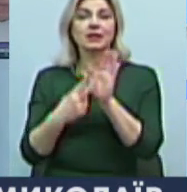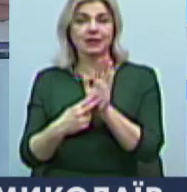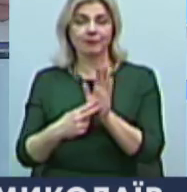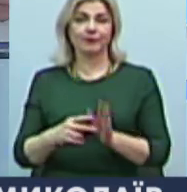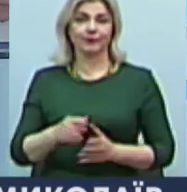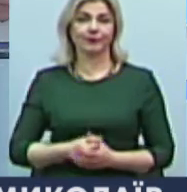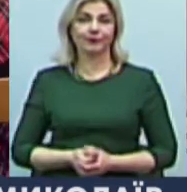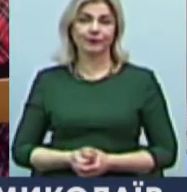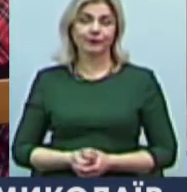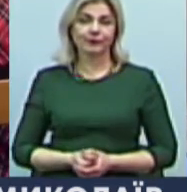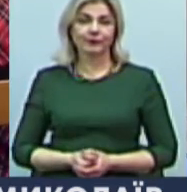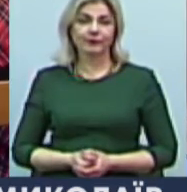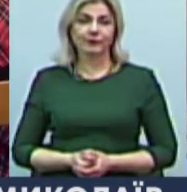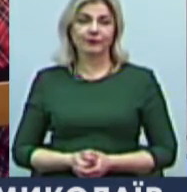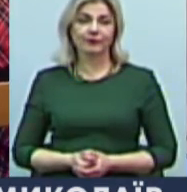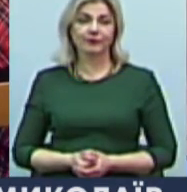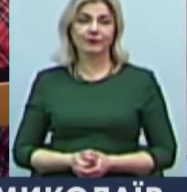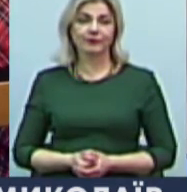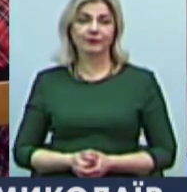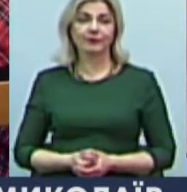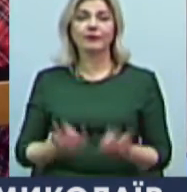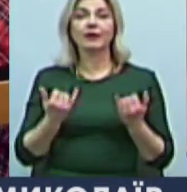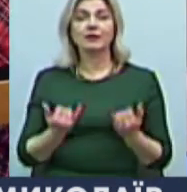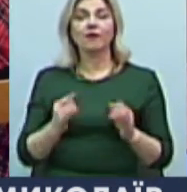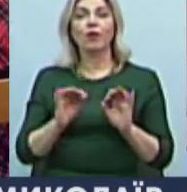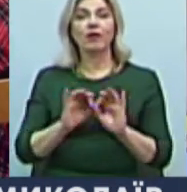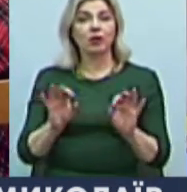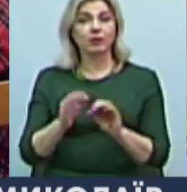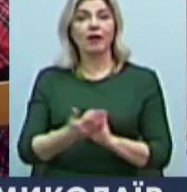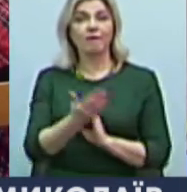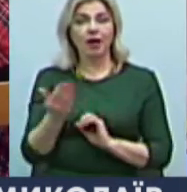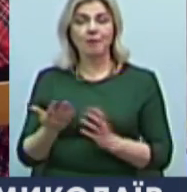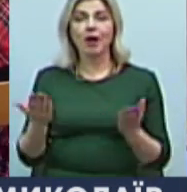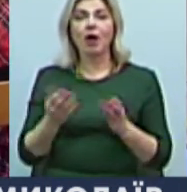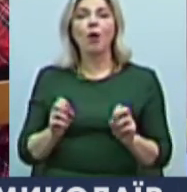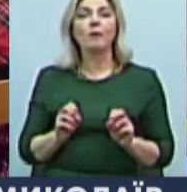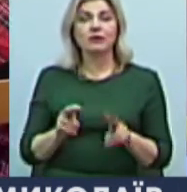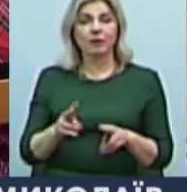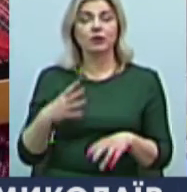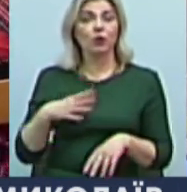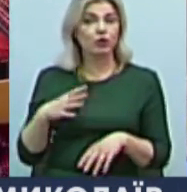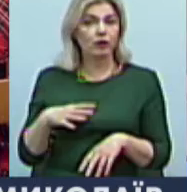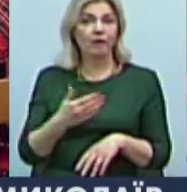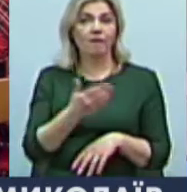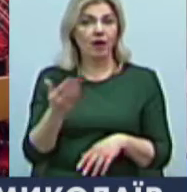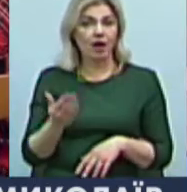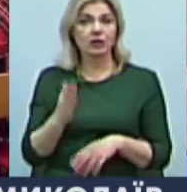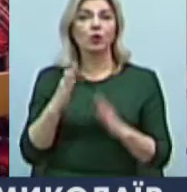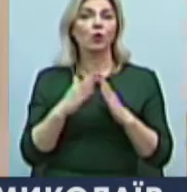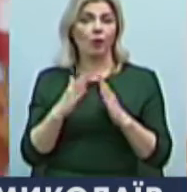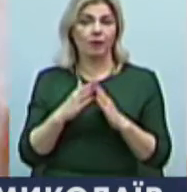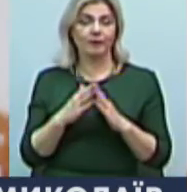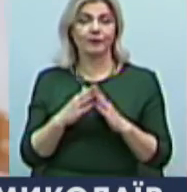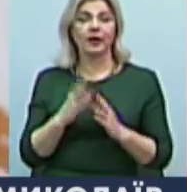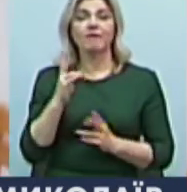«Сонечко». І ми сьогодні вам розповім, яка небезпека очікує вас удома.